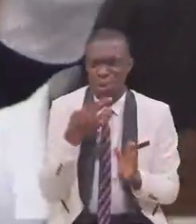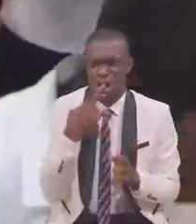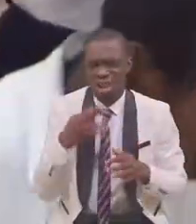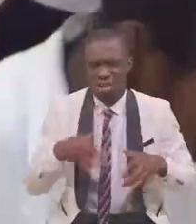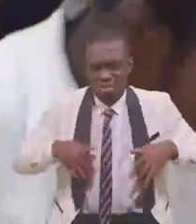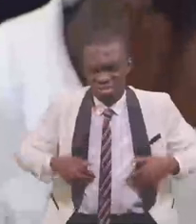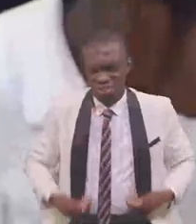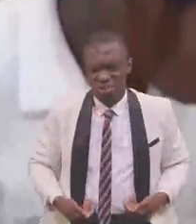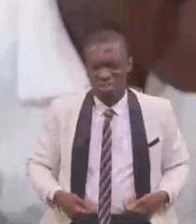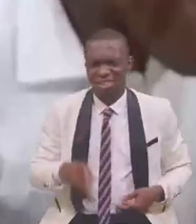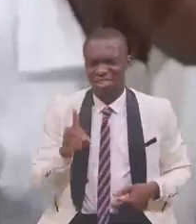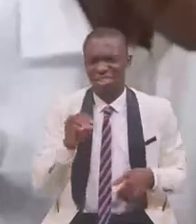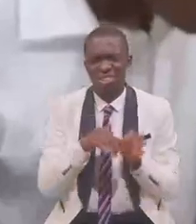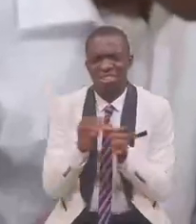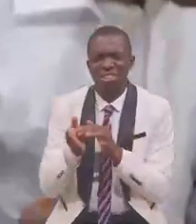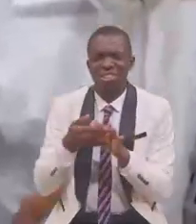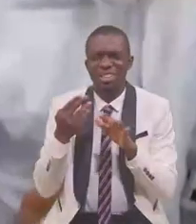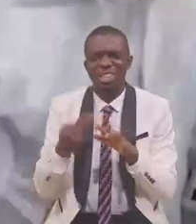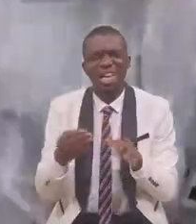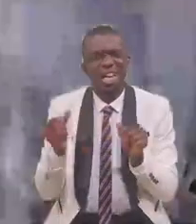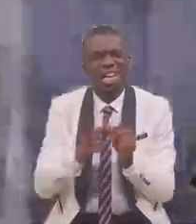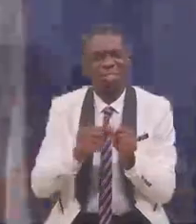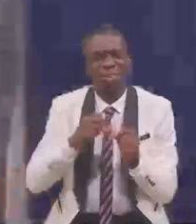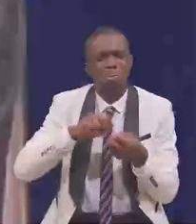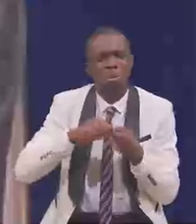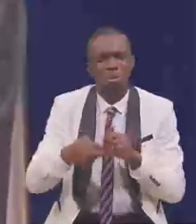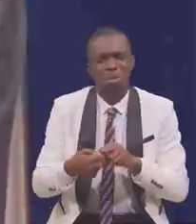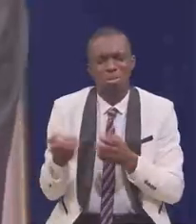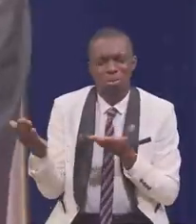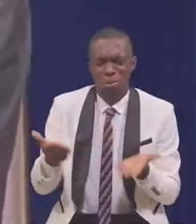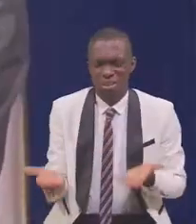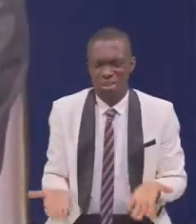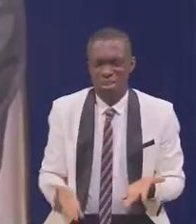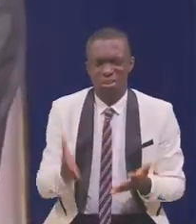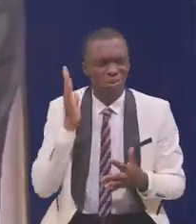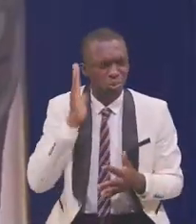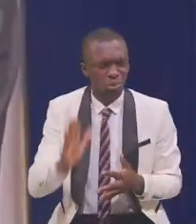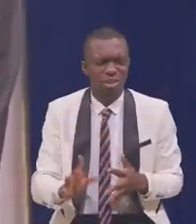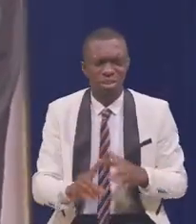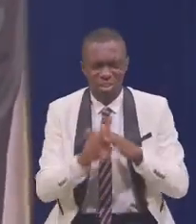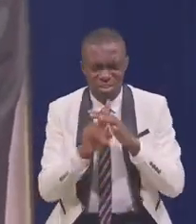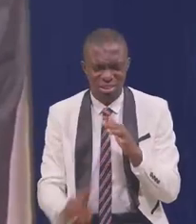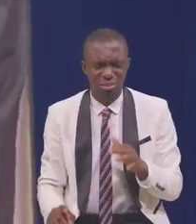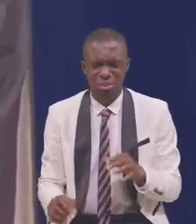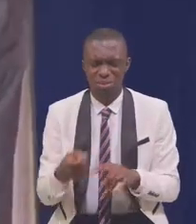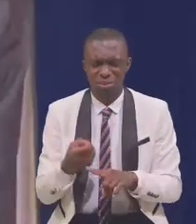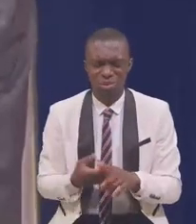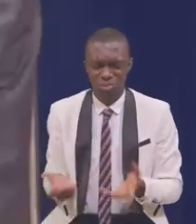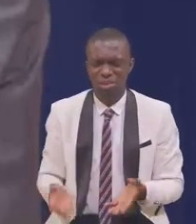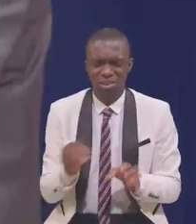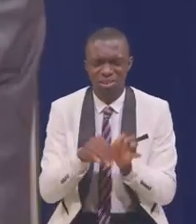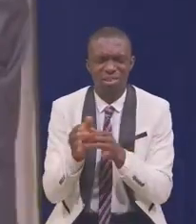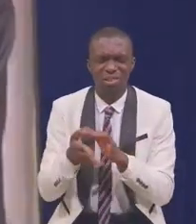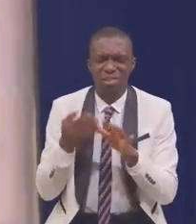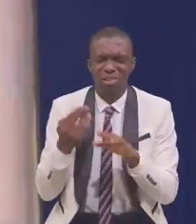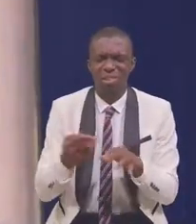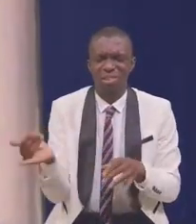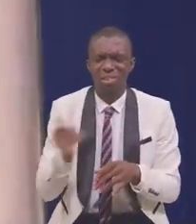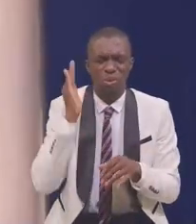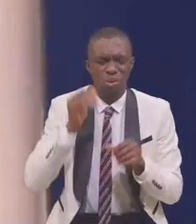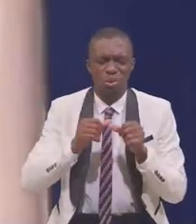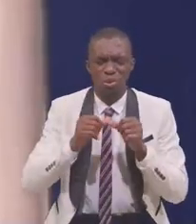apportés ici ce jour soient abandonnés ici. Et qu'il avance dans la force du Seigneur. Que le Seigneur vous